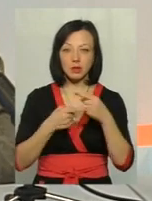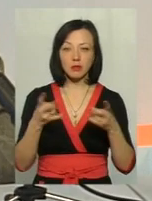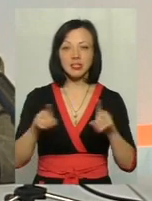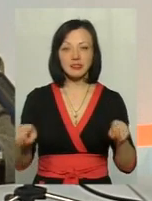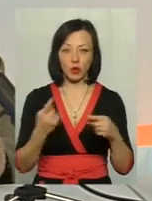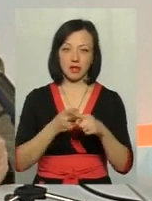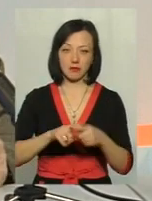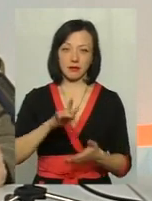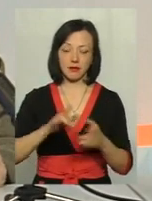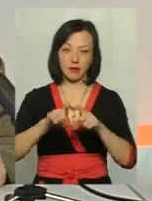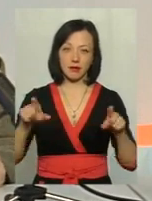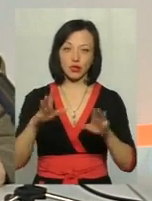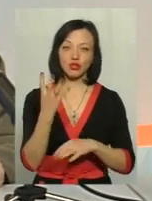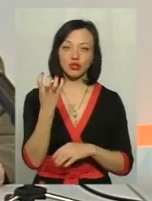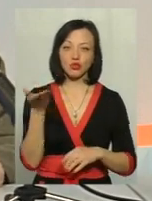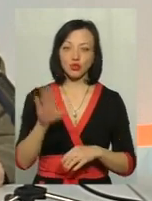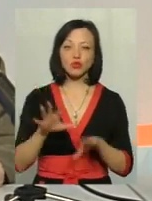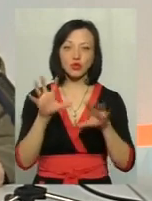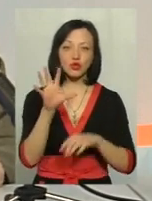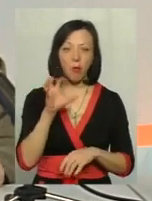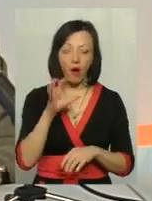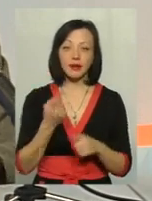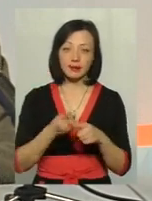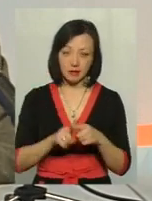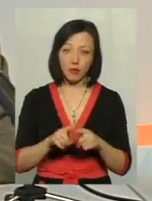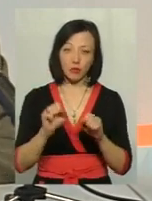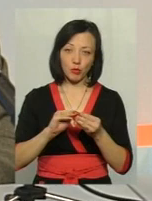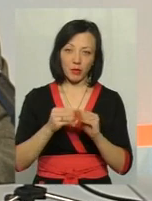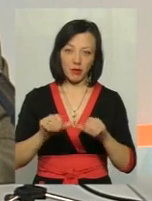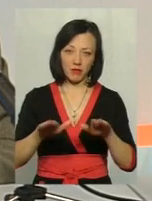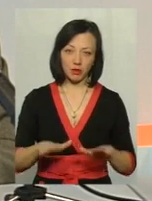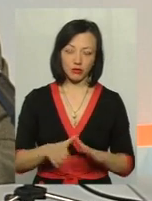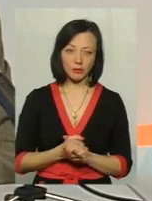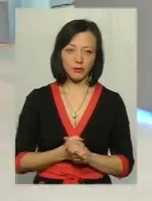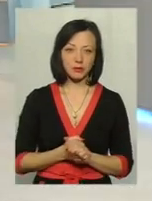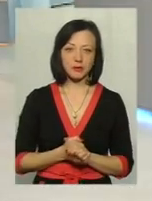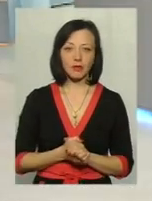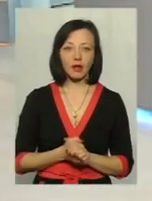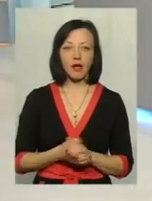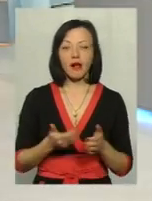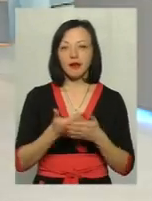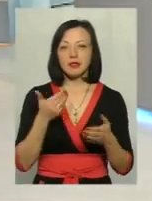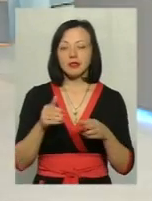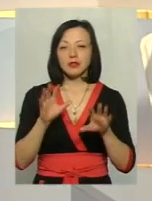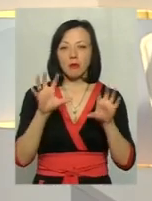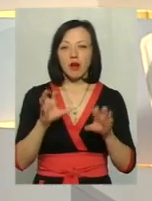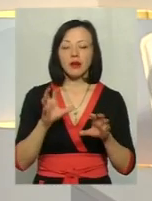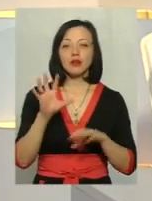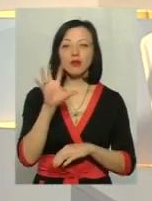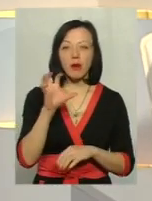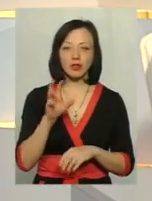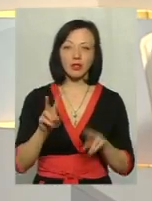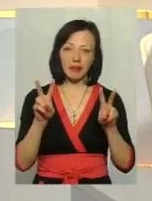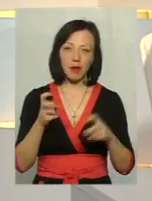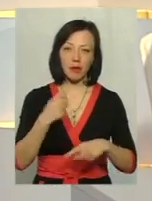створити, щоб він був. Це буде 400 собак, і це в якійсь мірі проблему вирішить. Що ж, від собачої теми знову повертаємося